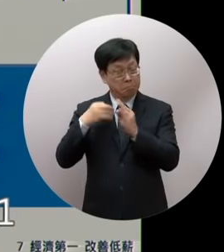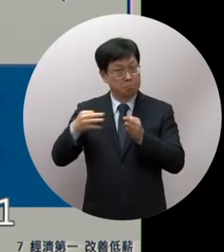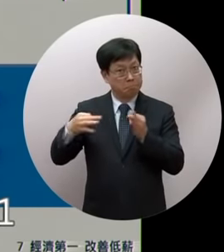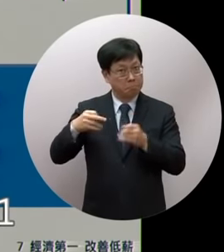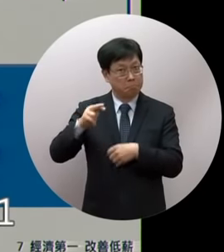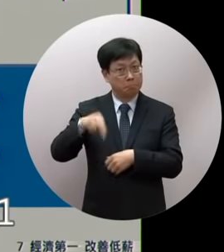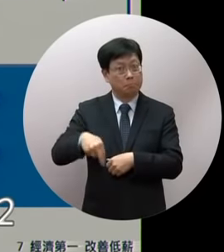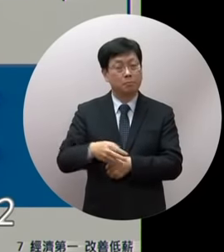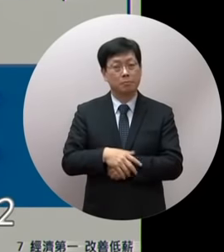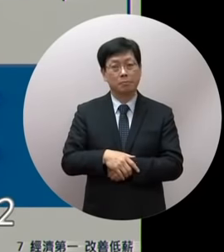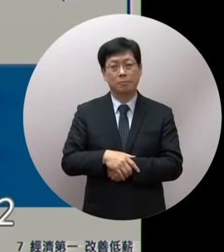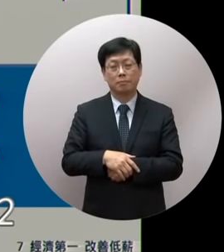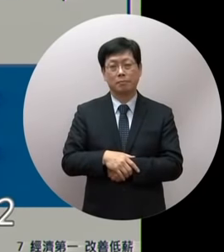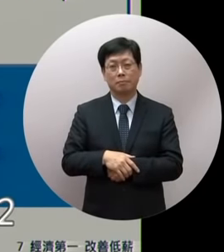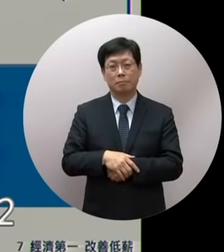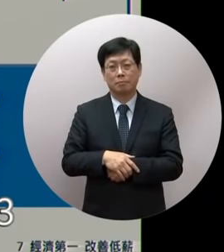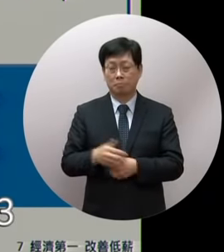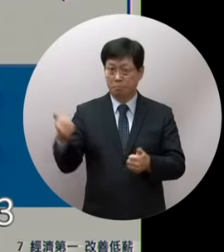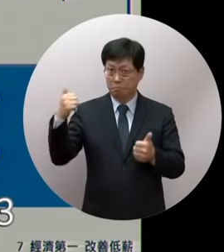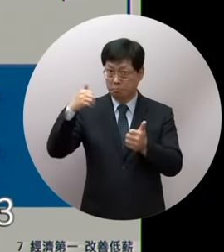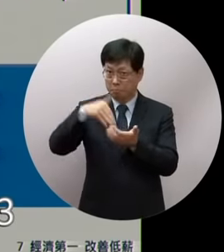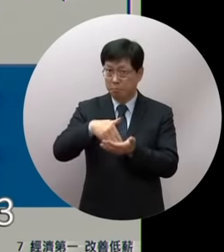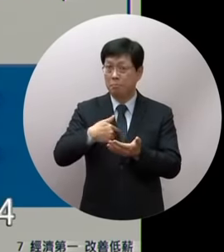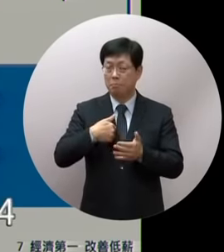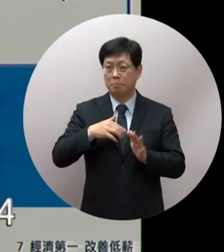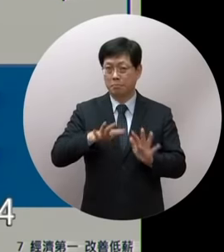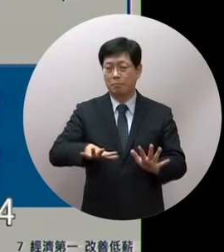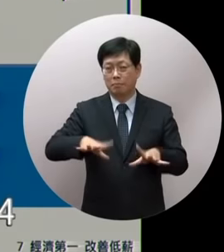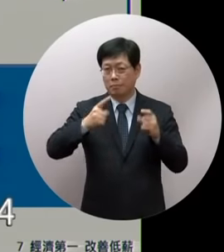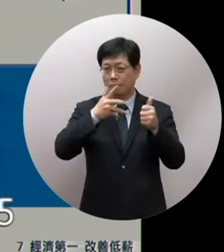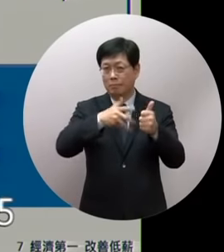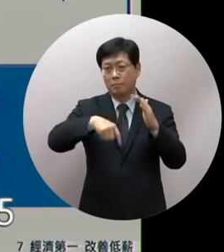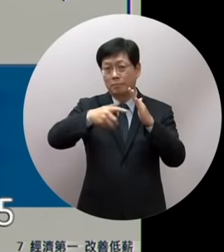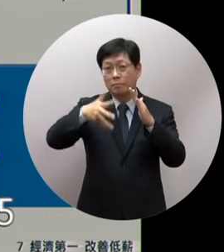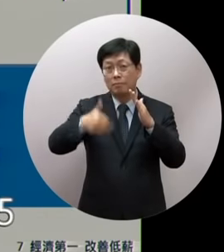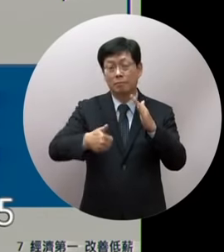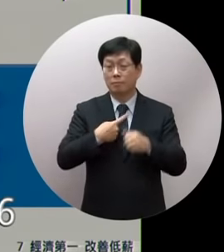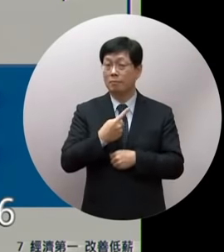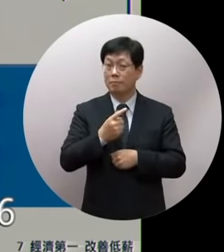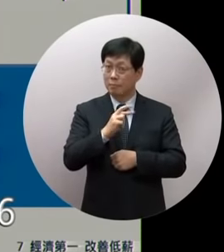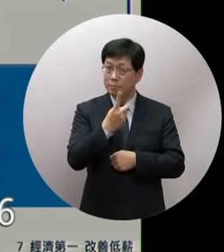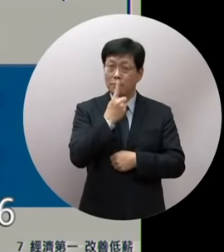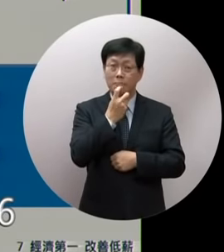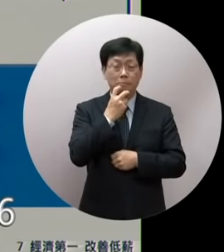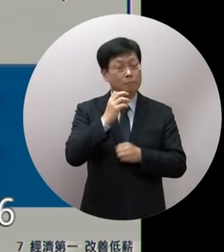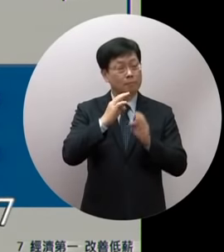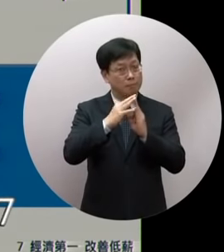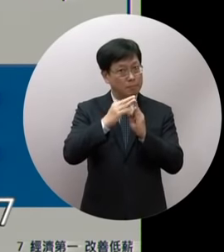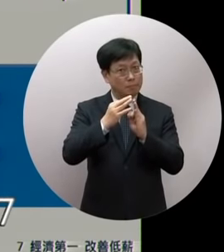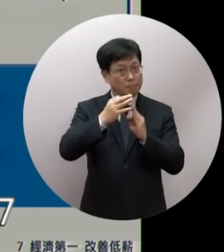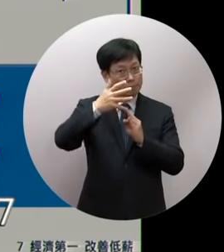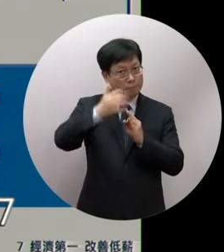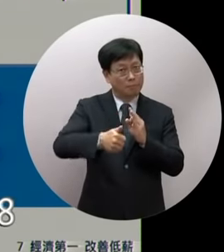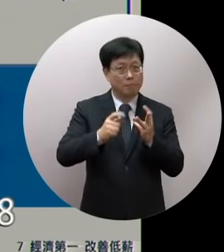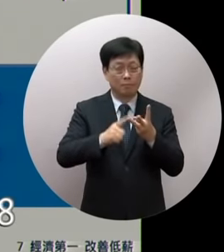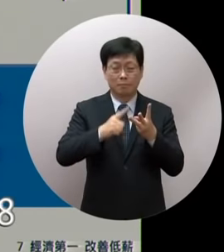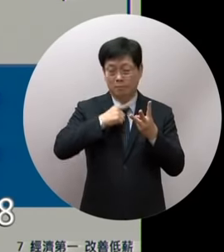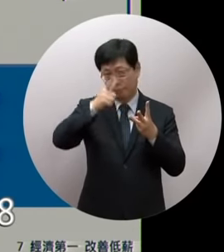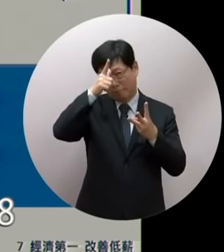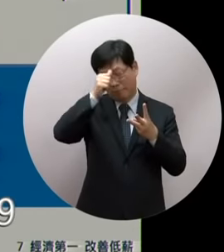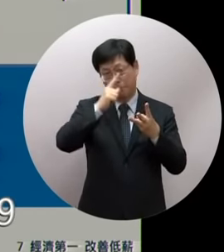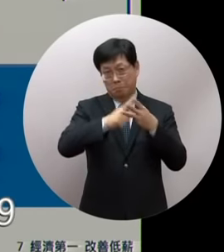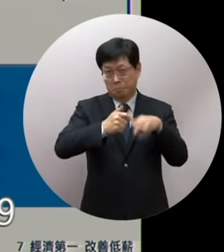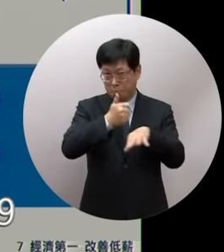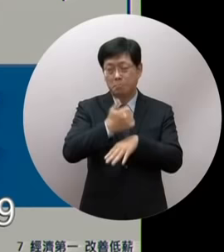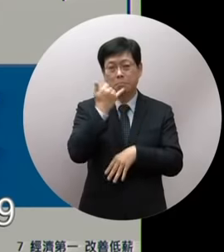位？那到底，首先问院长，或者央行总裁，或者是黄主委都